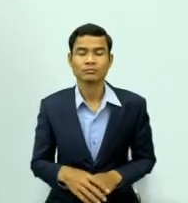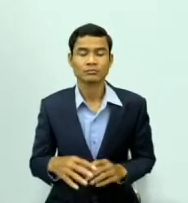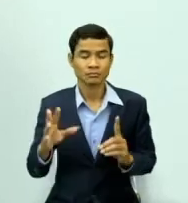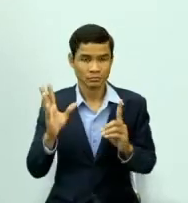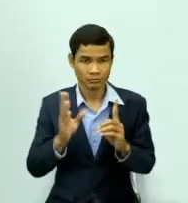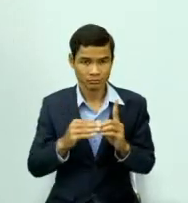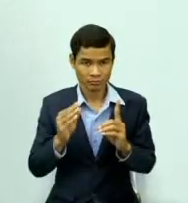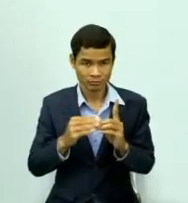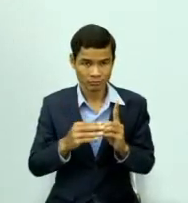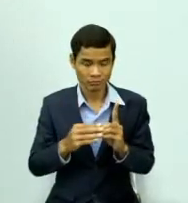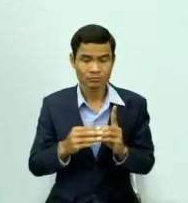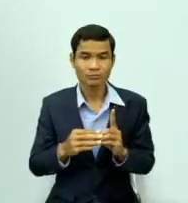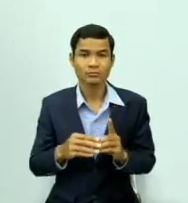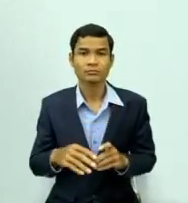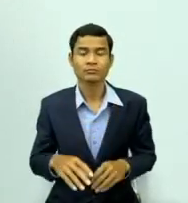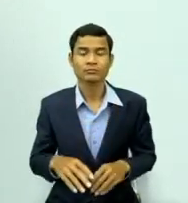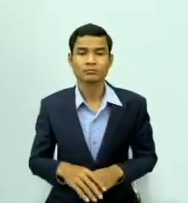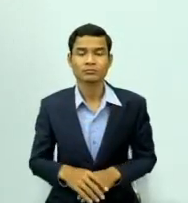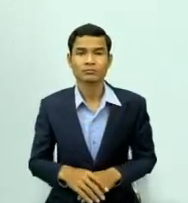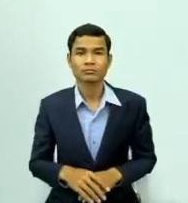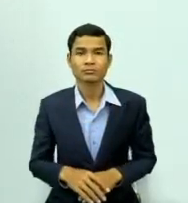xóm